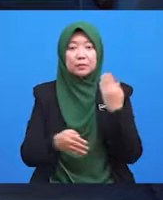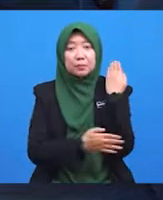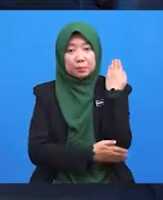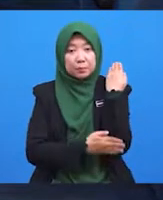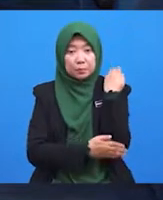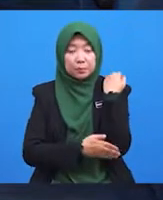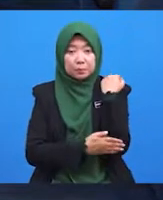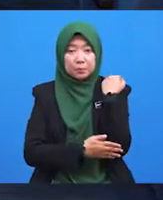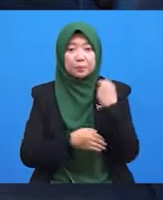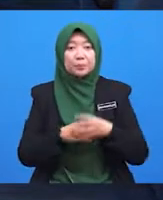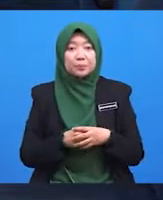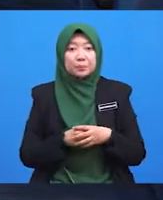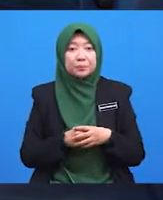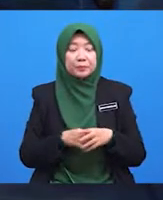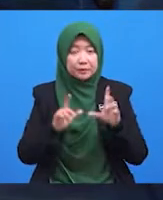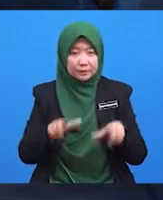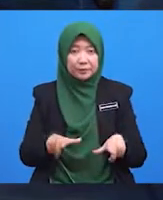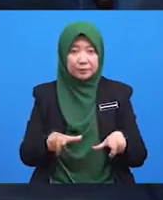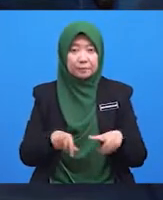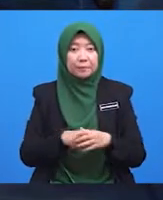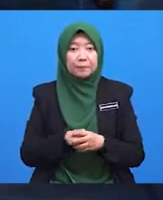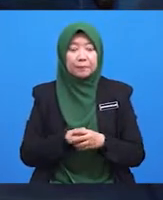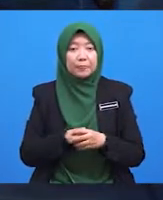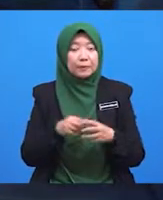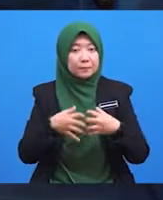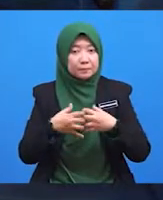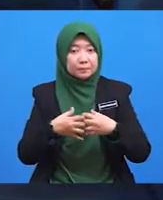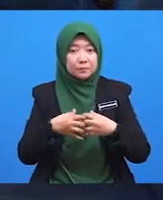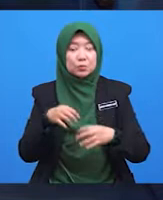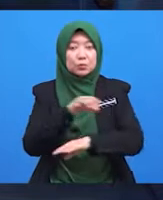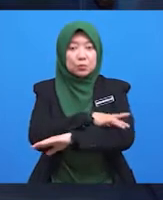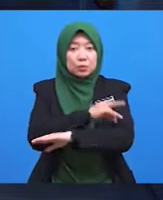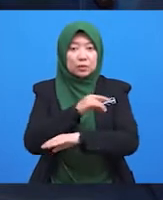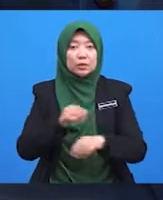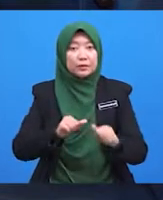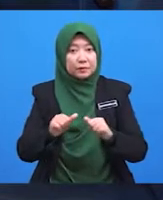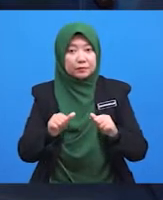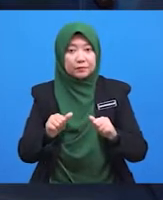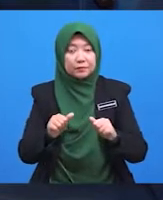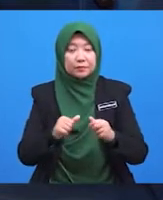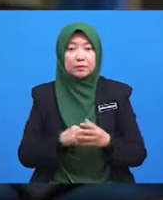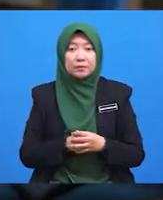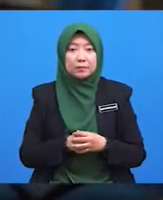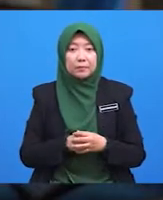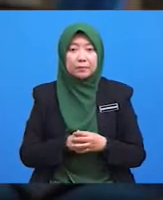pula, letakkan ventus kepada kulit dan aktifkan mesin